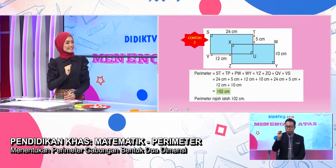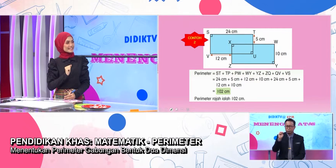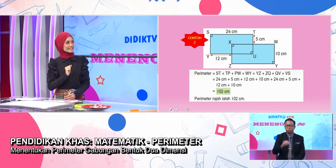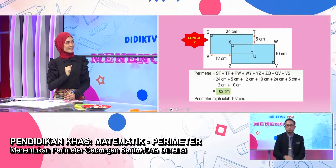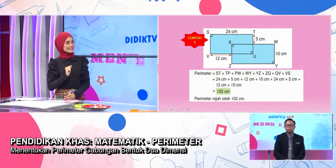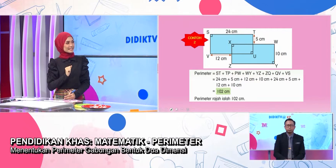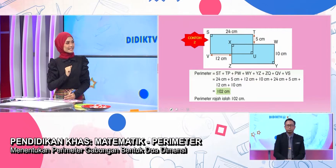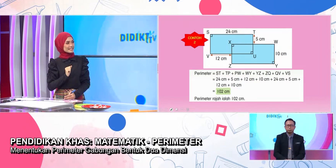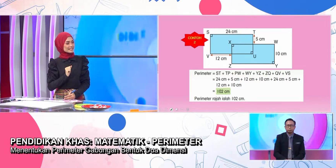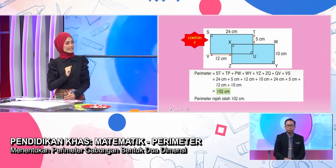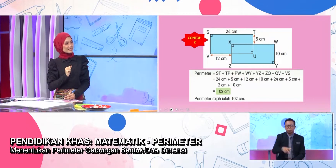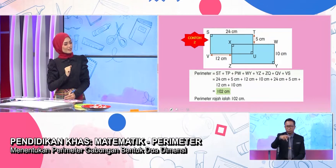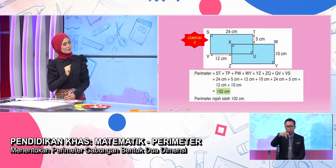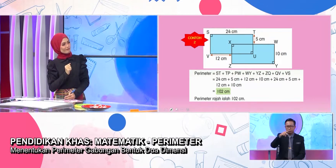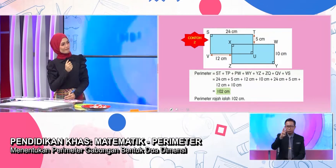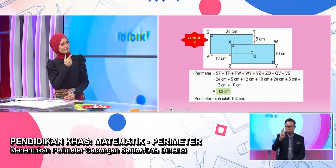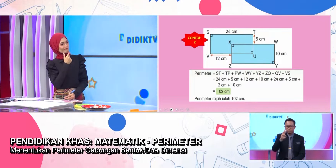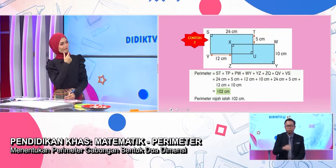phi double